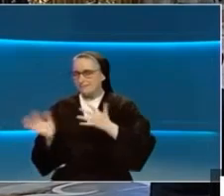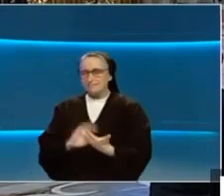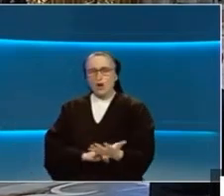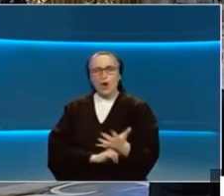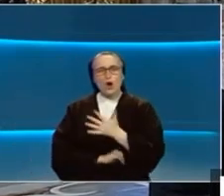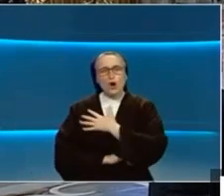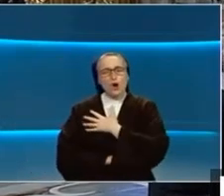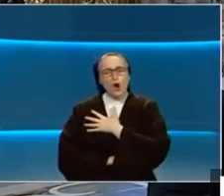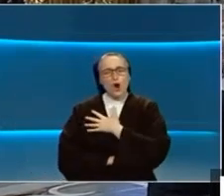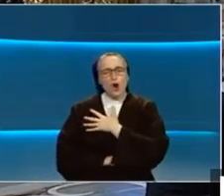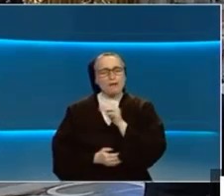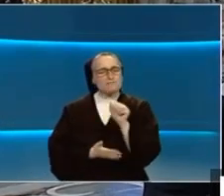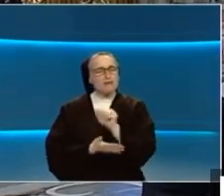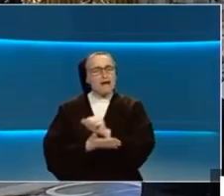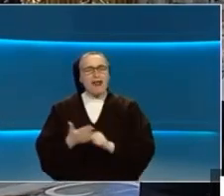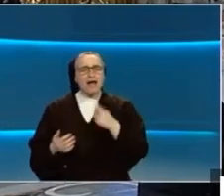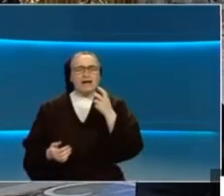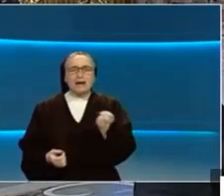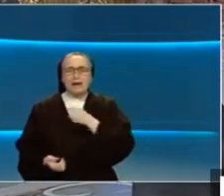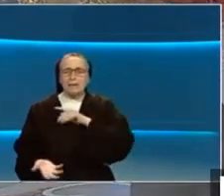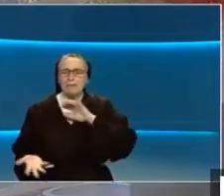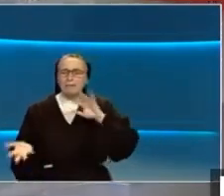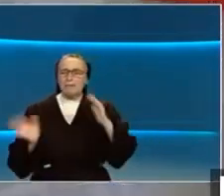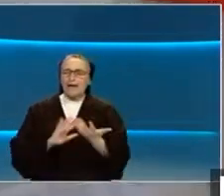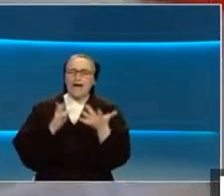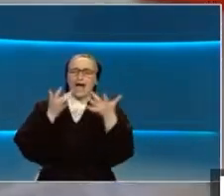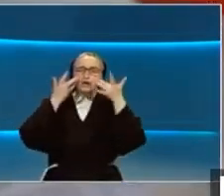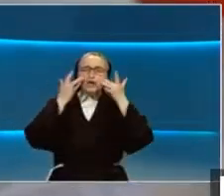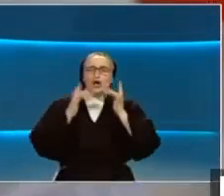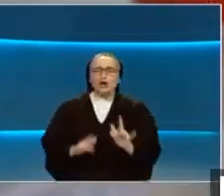fugat scelera, culpa